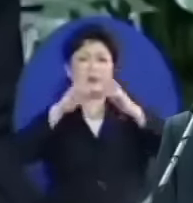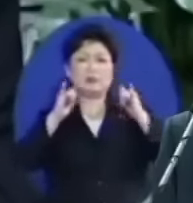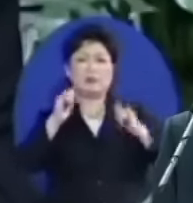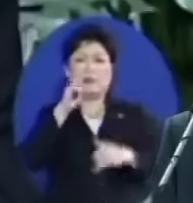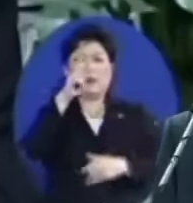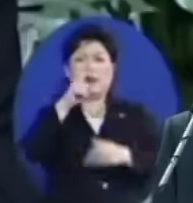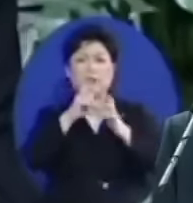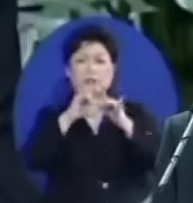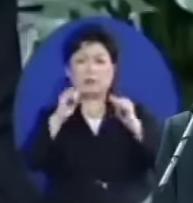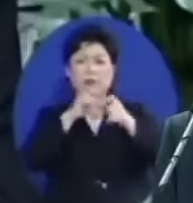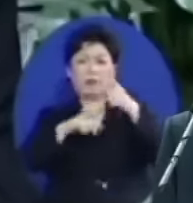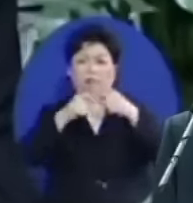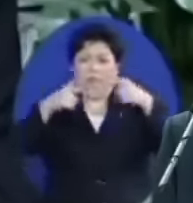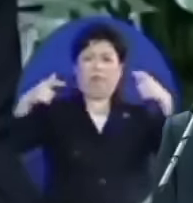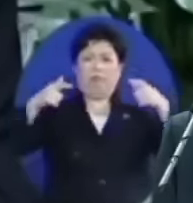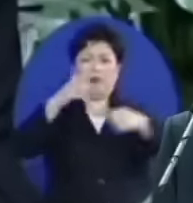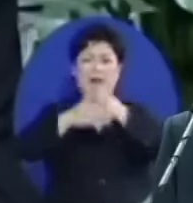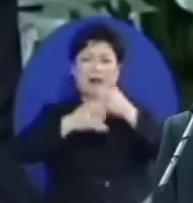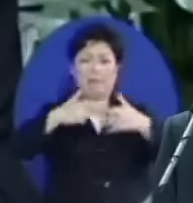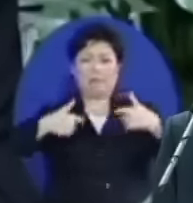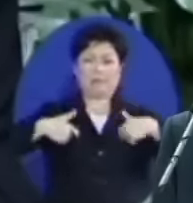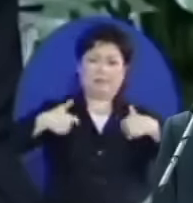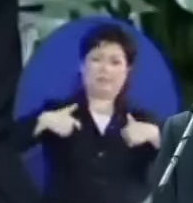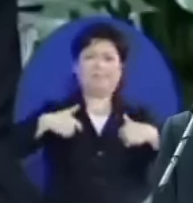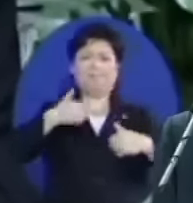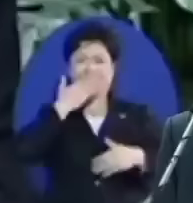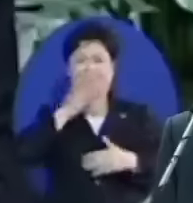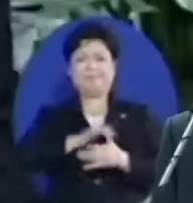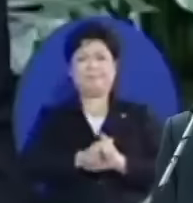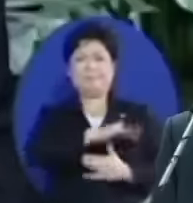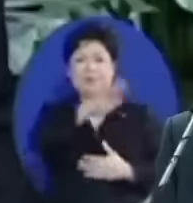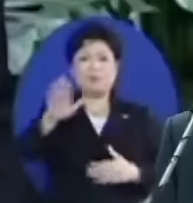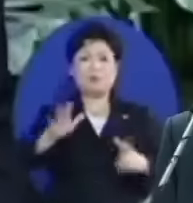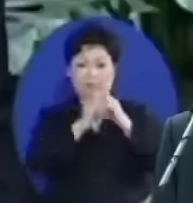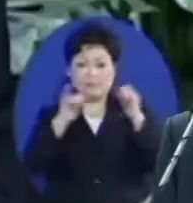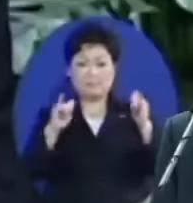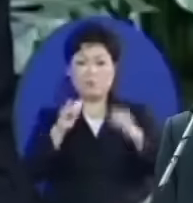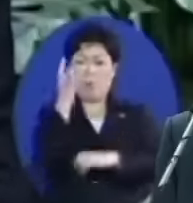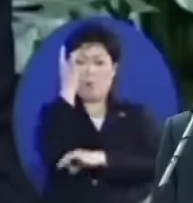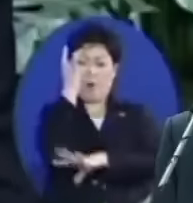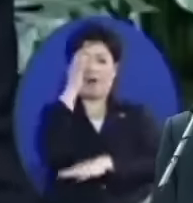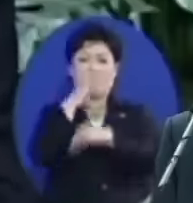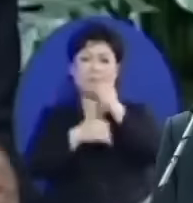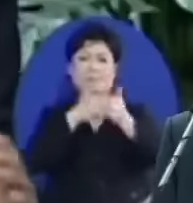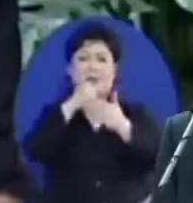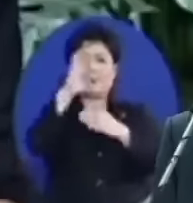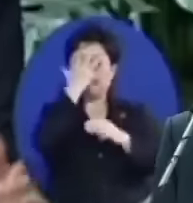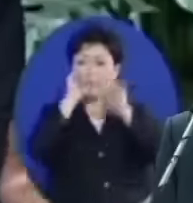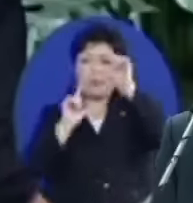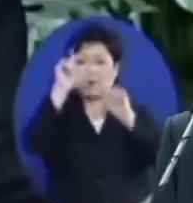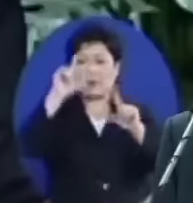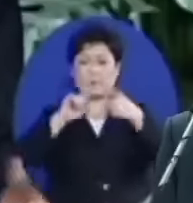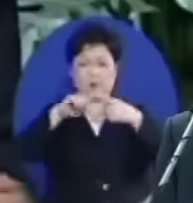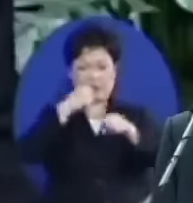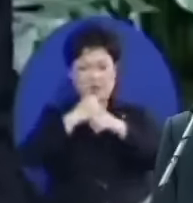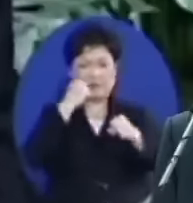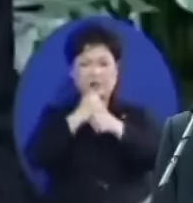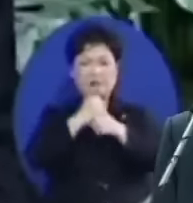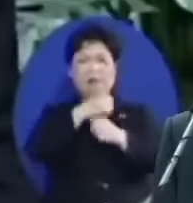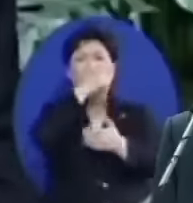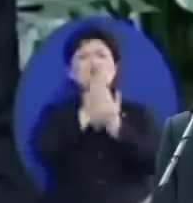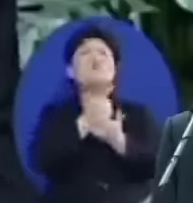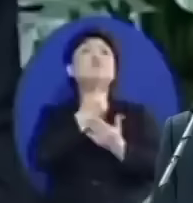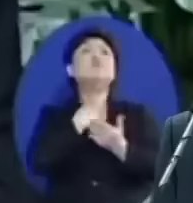수가 많아지면 하나님은 너무나 기뻐하시는 것입니다. 우리 사람은 원래 하나님의 형상과 모양대로 지어서 타락했기